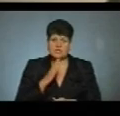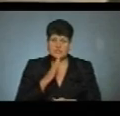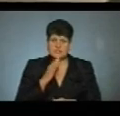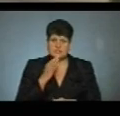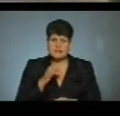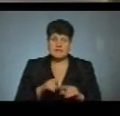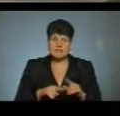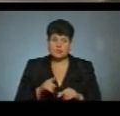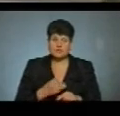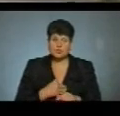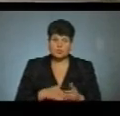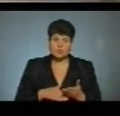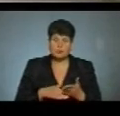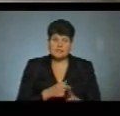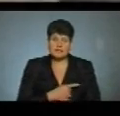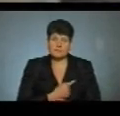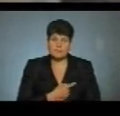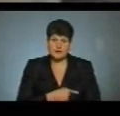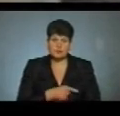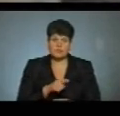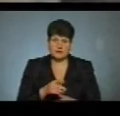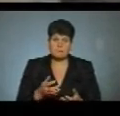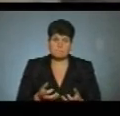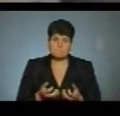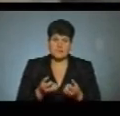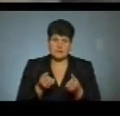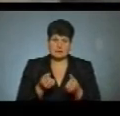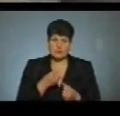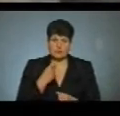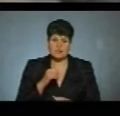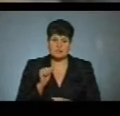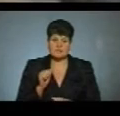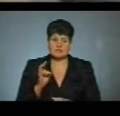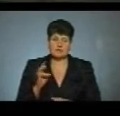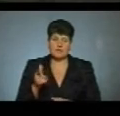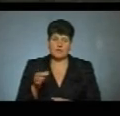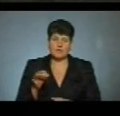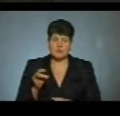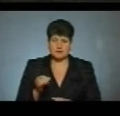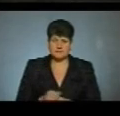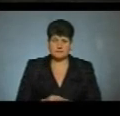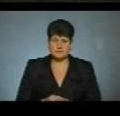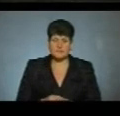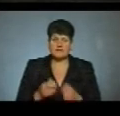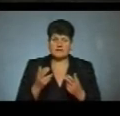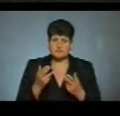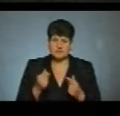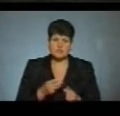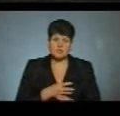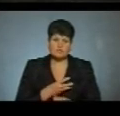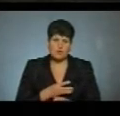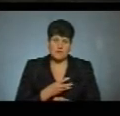повідомили рідних, що хочуть допомагати медикам, то вони їх підтримали, каже Анастасія Нагорна. Звичайно, з